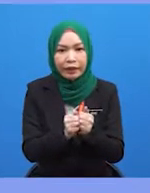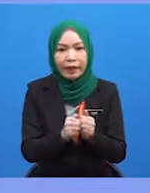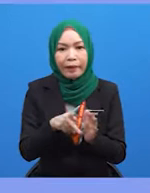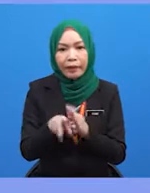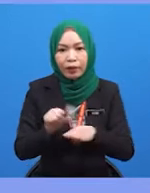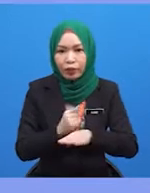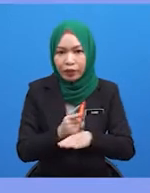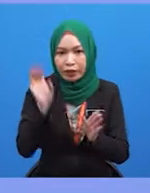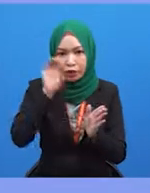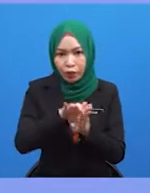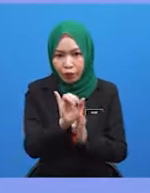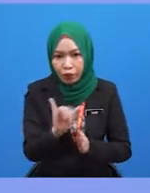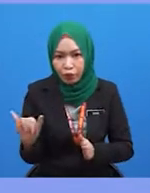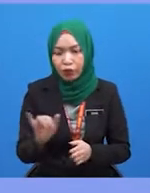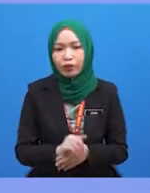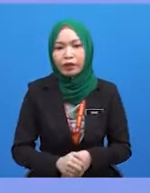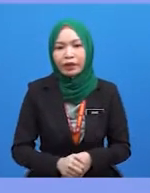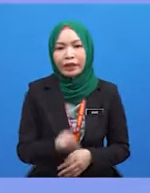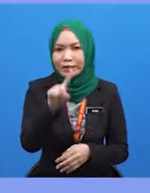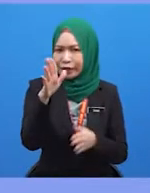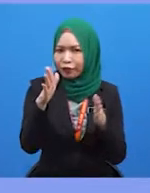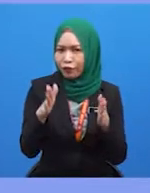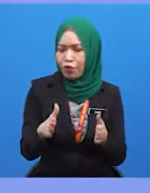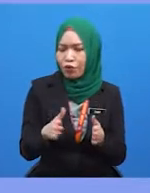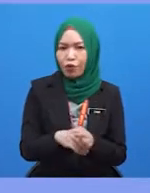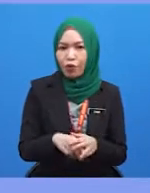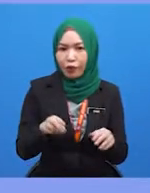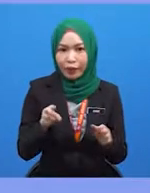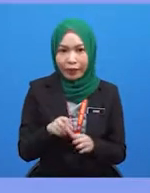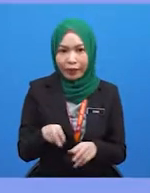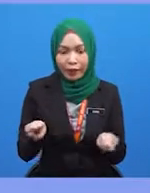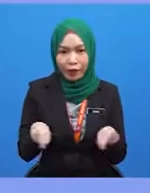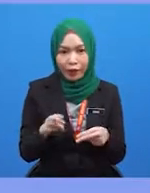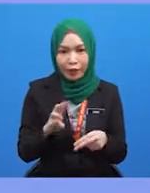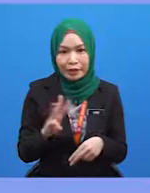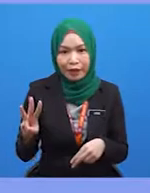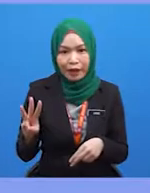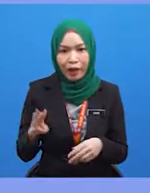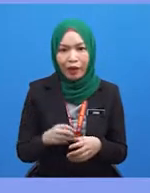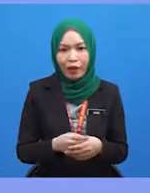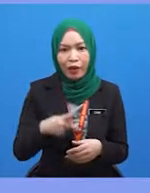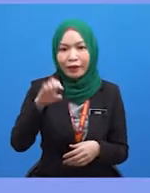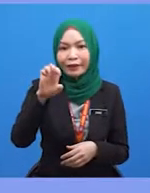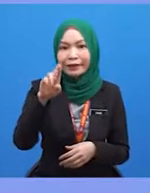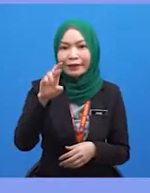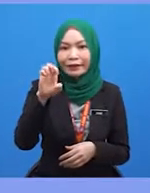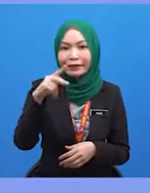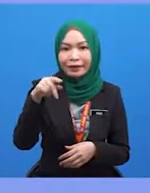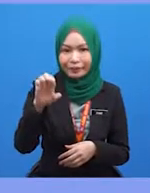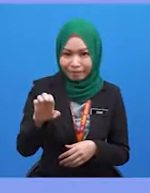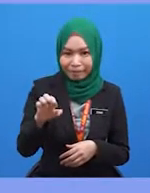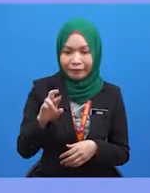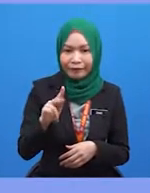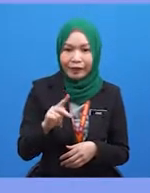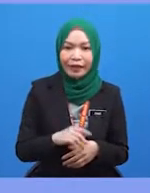Sebagai contoh, seorang usahawan keripik pada mulanya menghasilkan keripik perisa